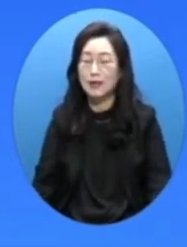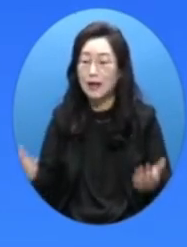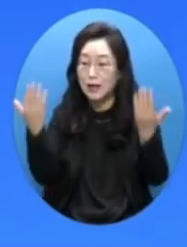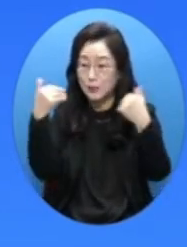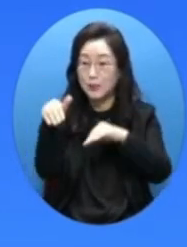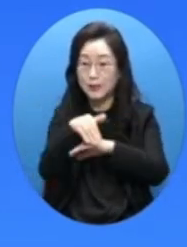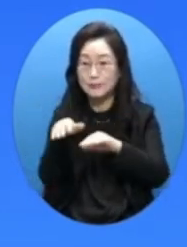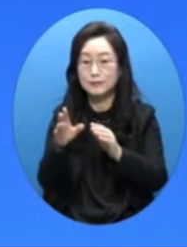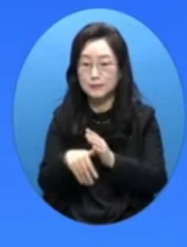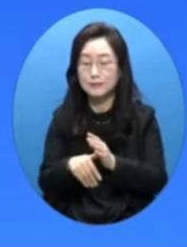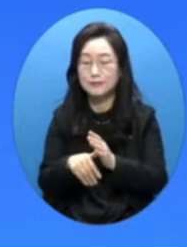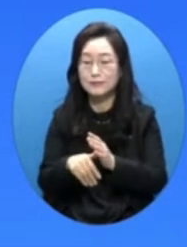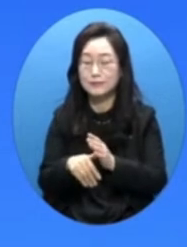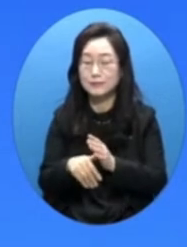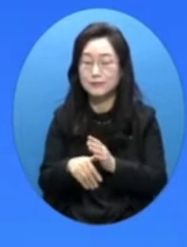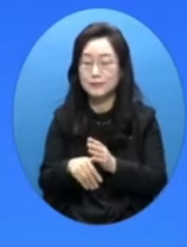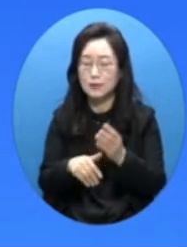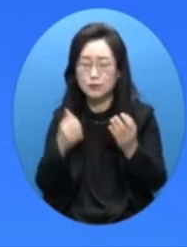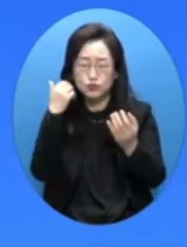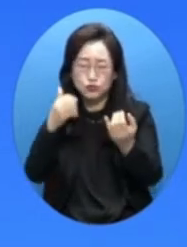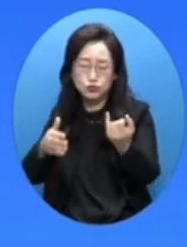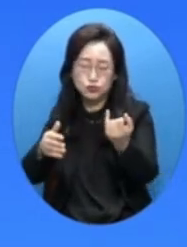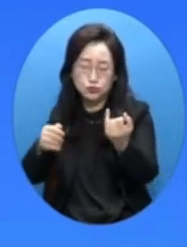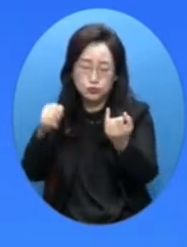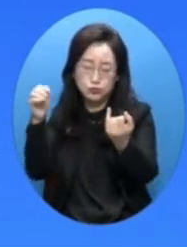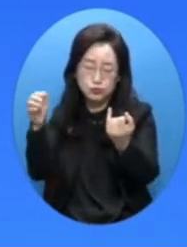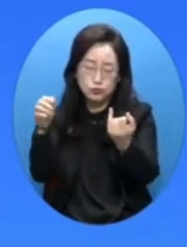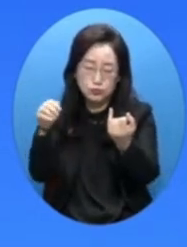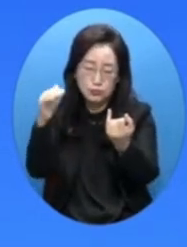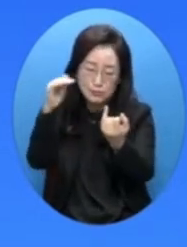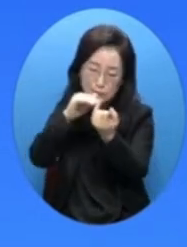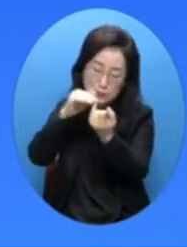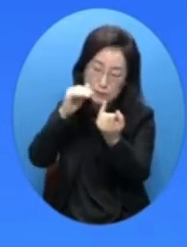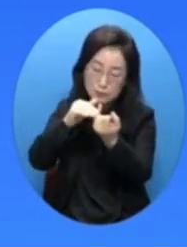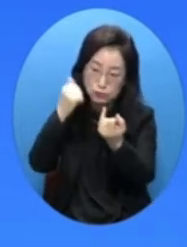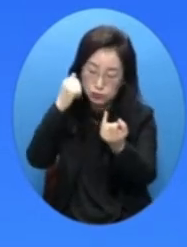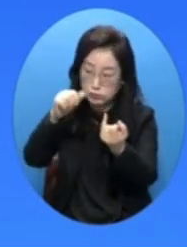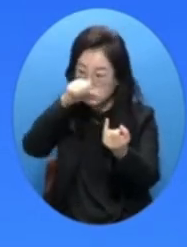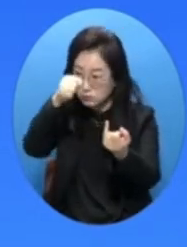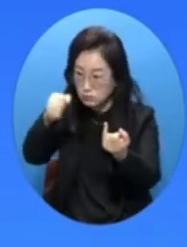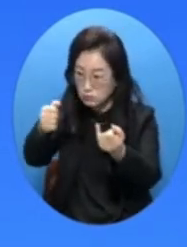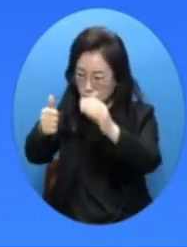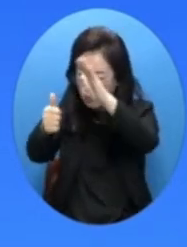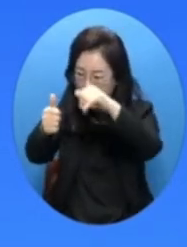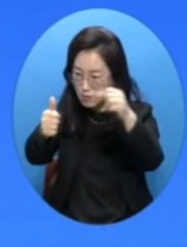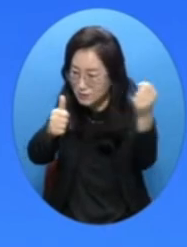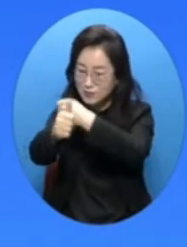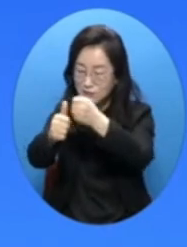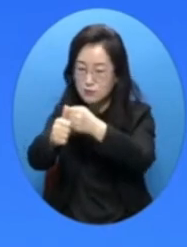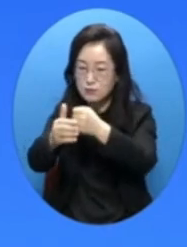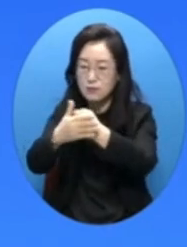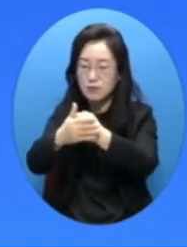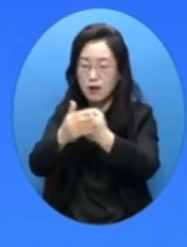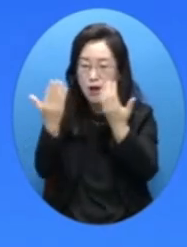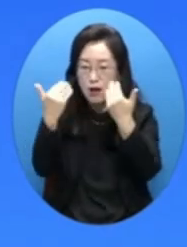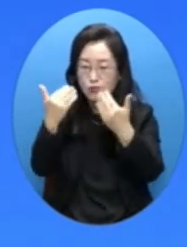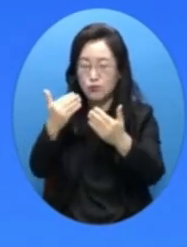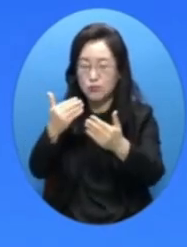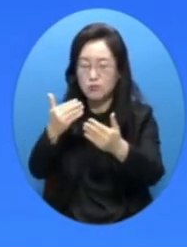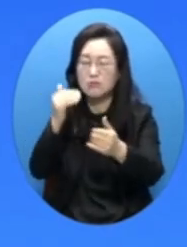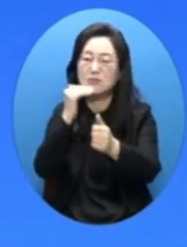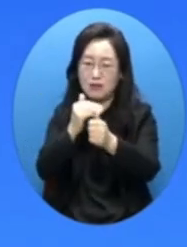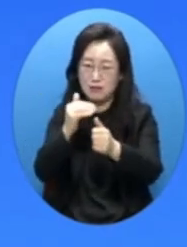학교 다닐 때 여자애를 괴롭히는 흑인을 당하기도 하고 대학을